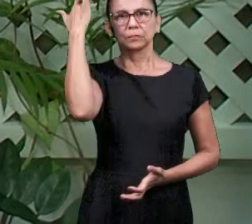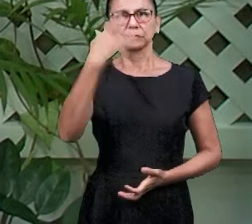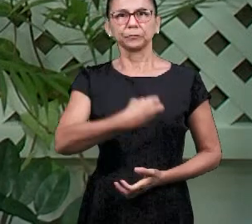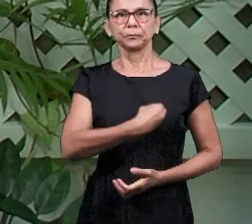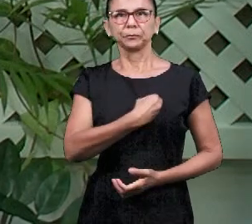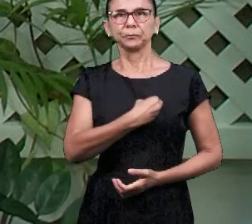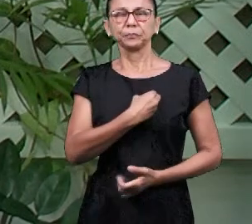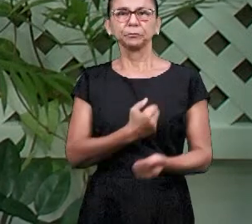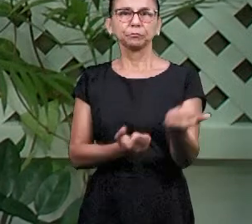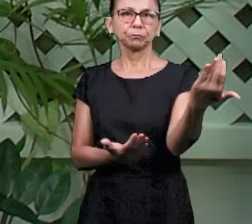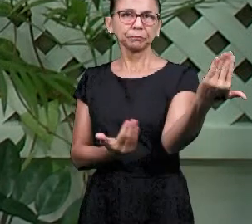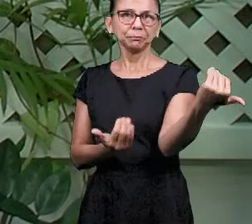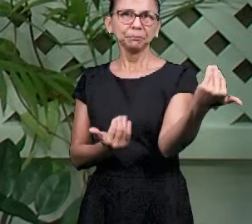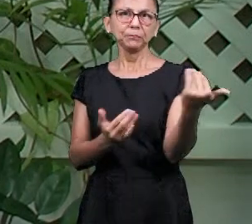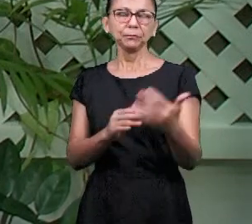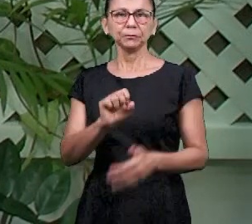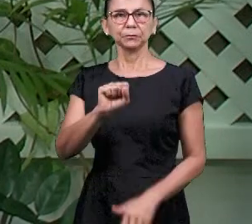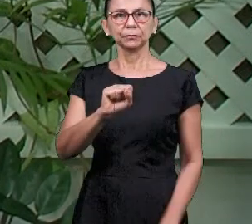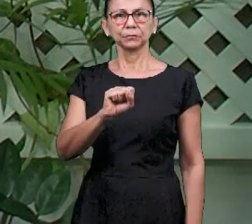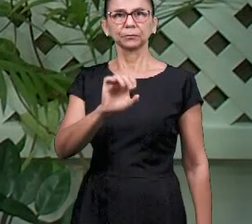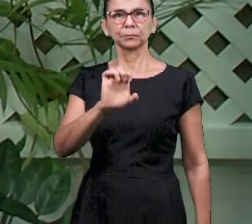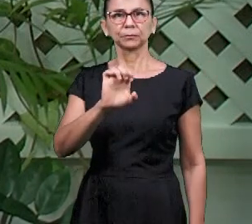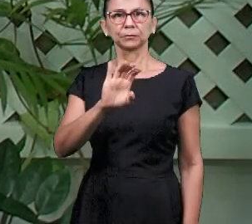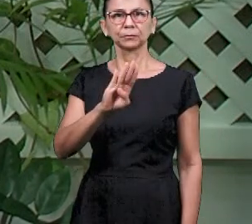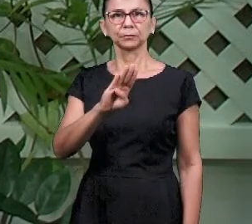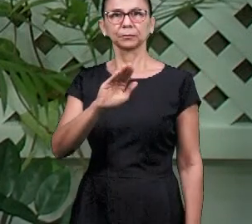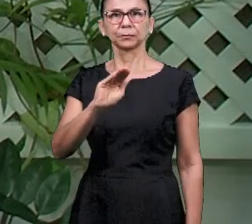Santo, même si